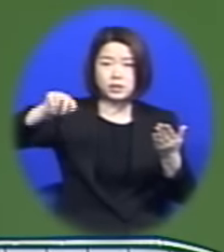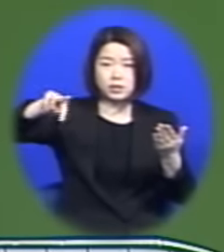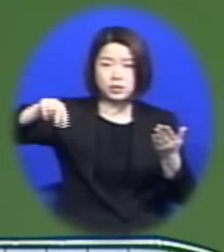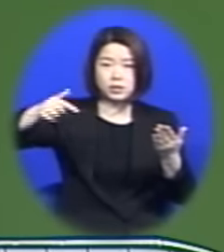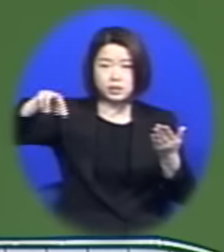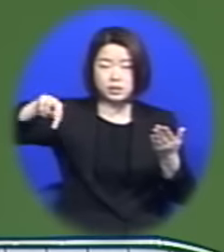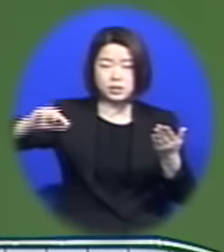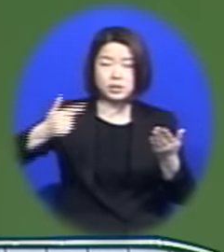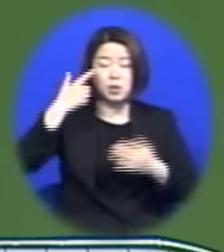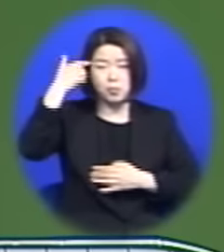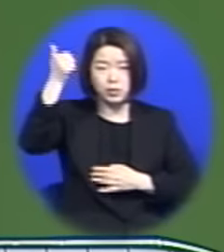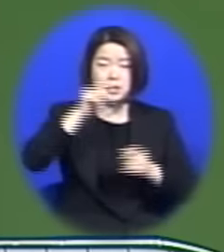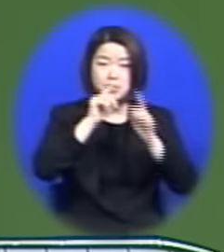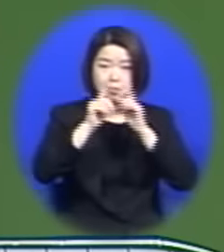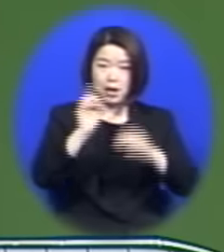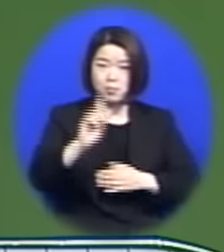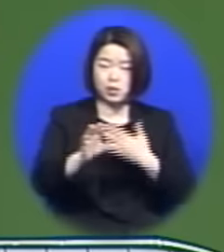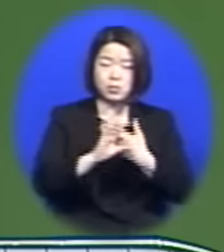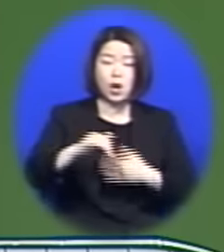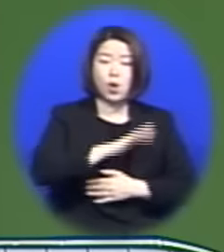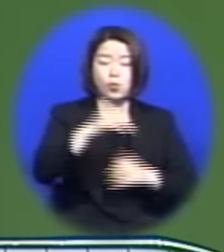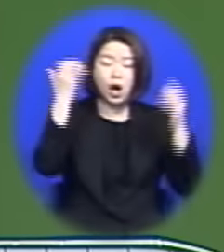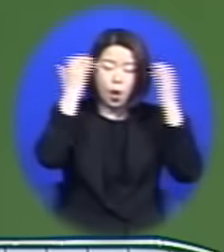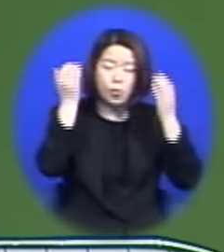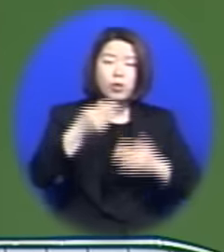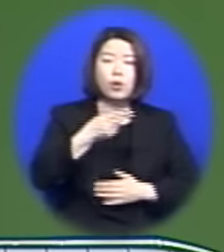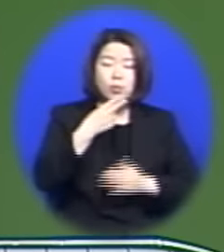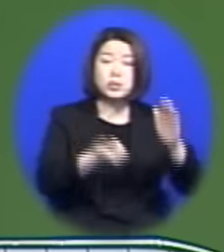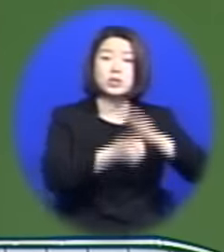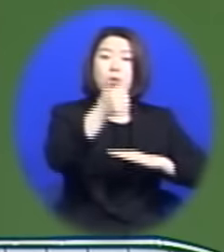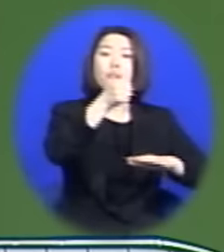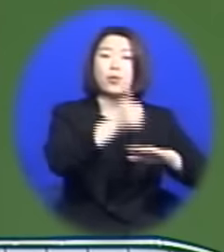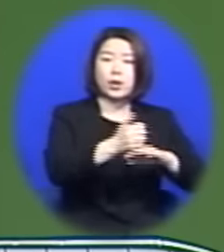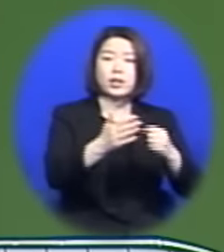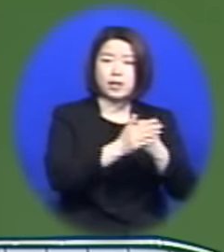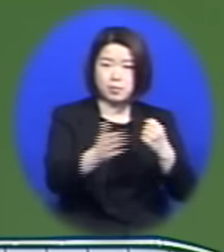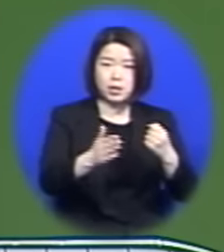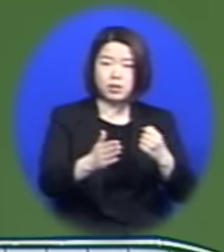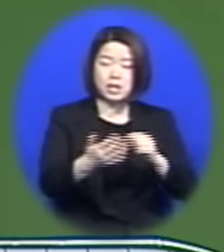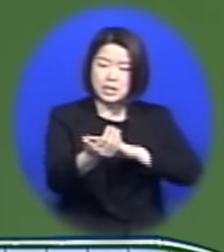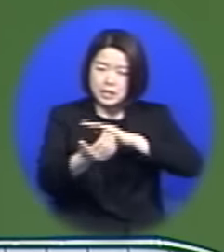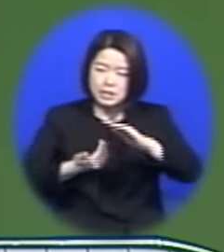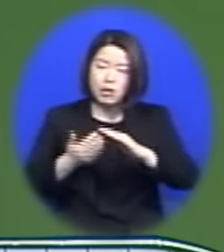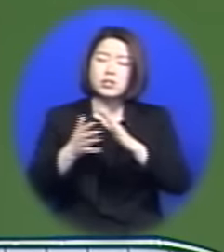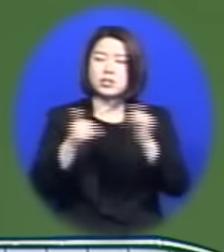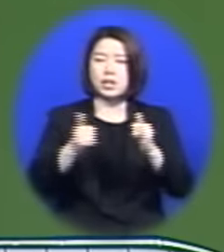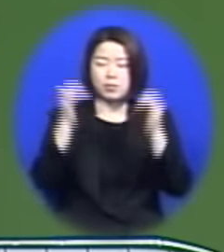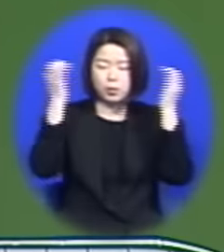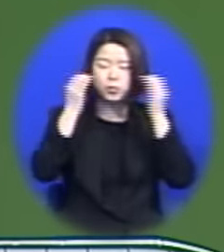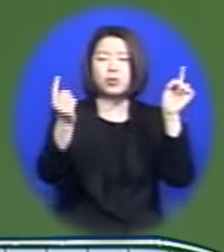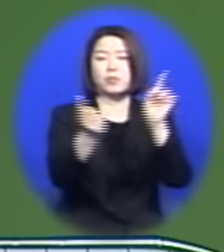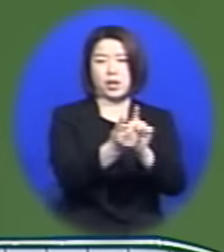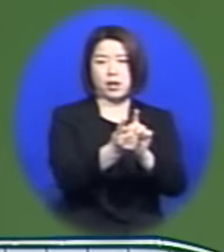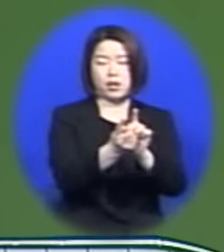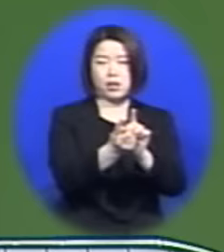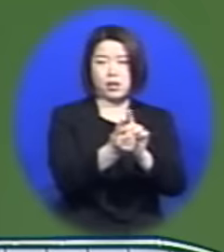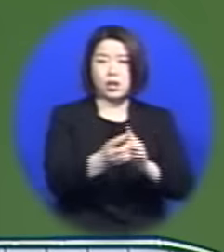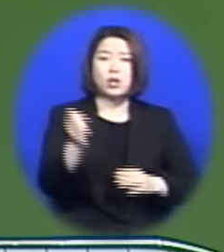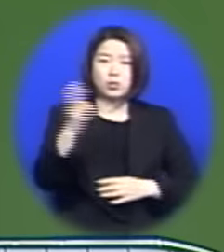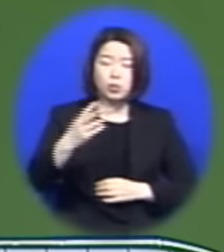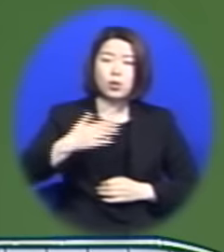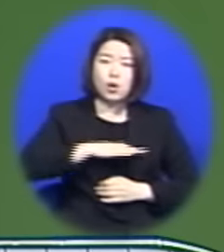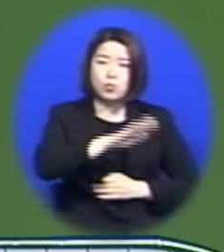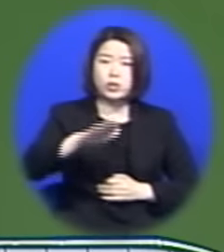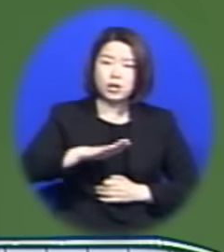없이 성공했다면 그것은 다른 사람이 우리 앞서 고통을 받았기 때문이다 우리가 고통 없이 성공